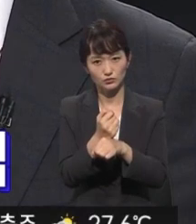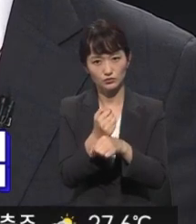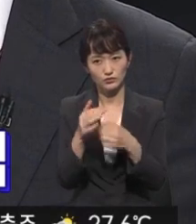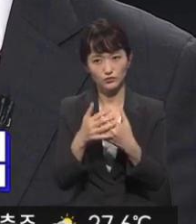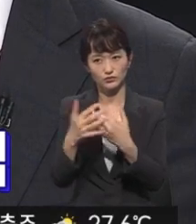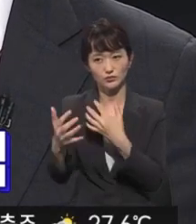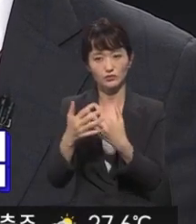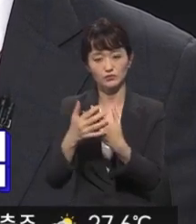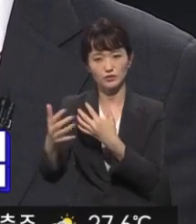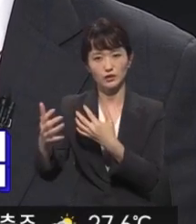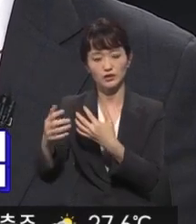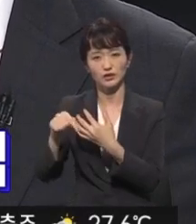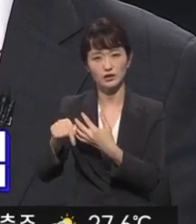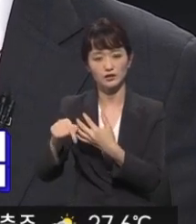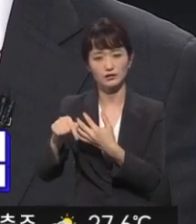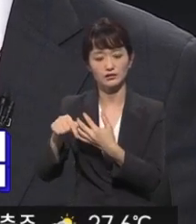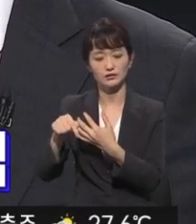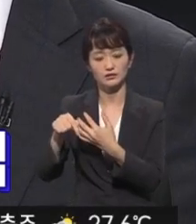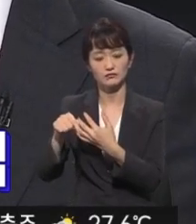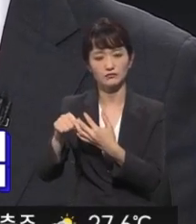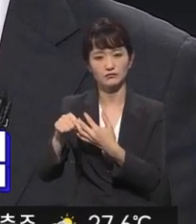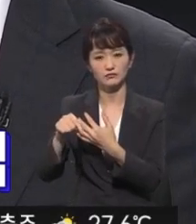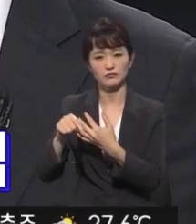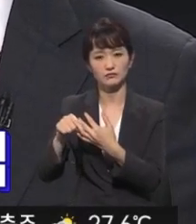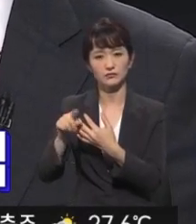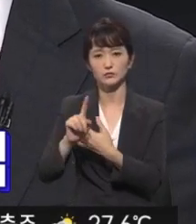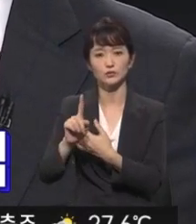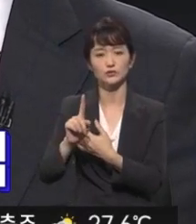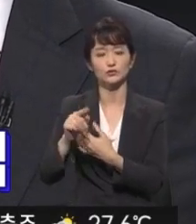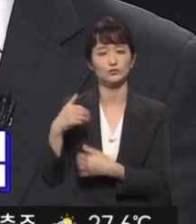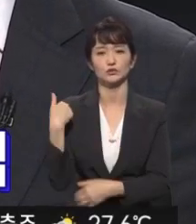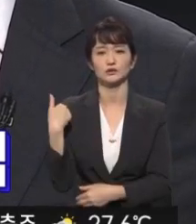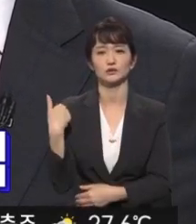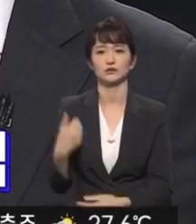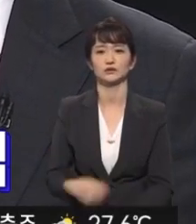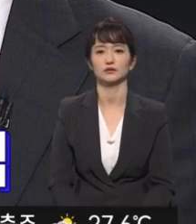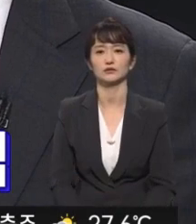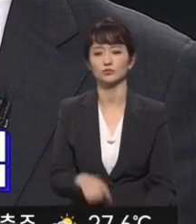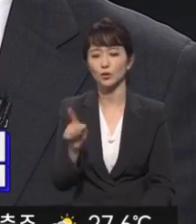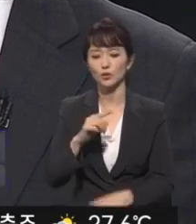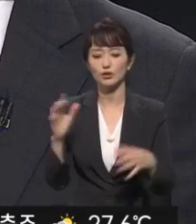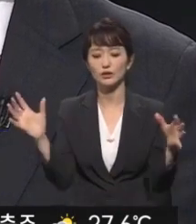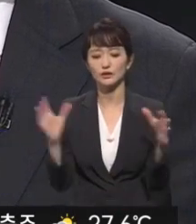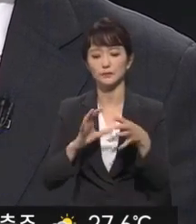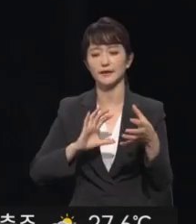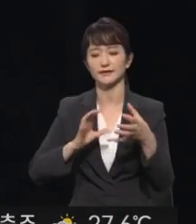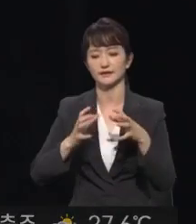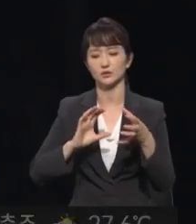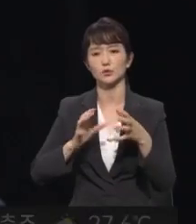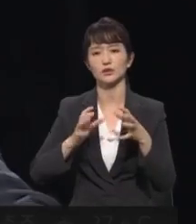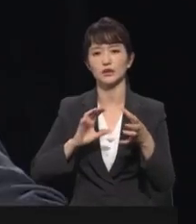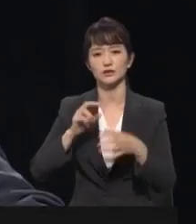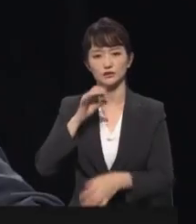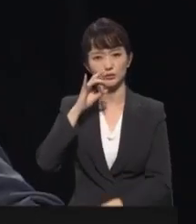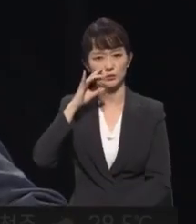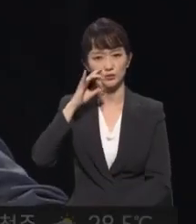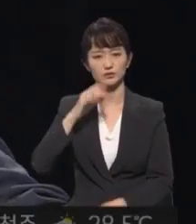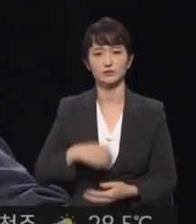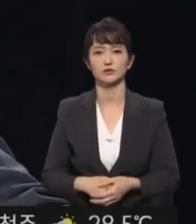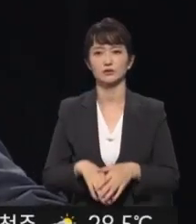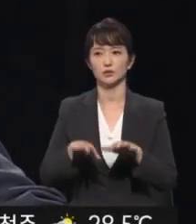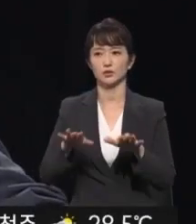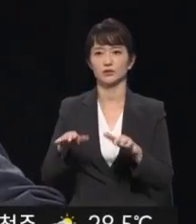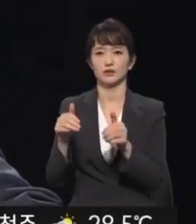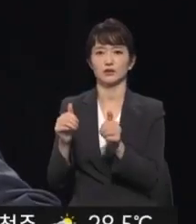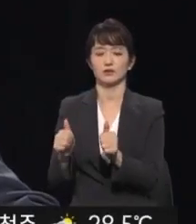토론들을 하셨는지 사실 궁금하긴 합니다 2 제가 뭐 관련된 내용도 많이 준비를 했었는데 오늘 가처분